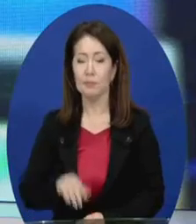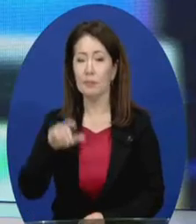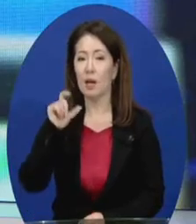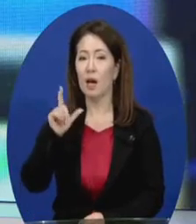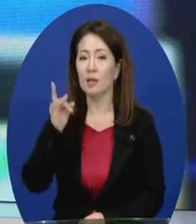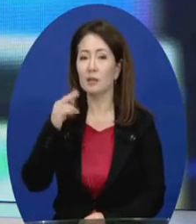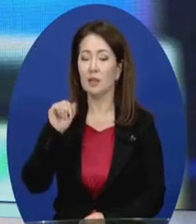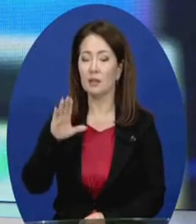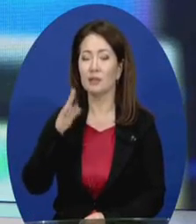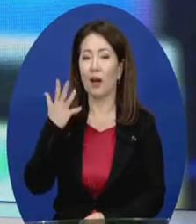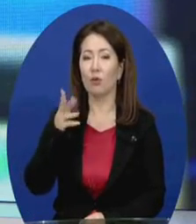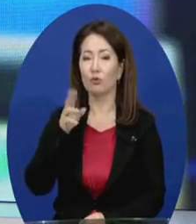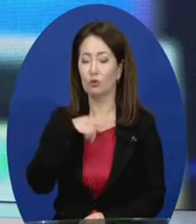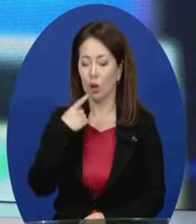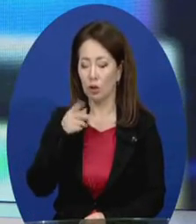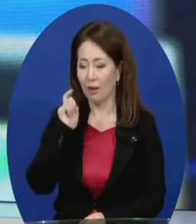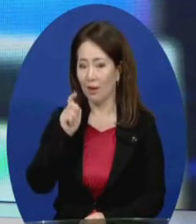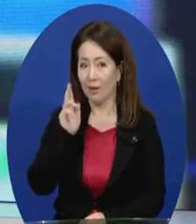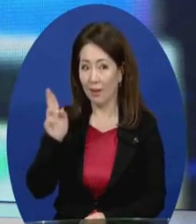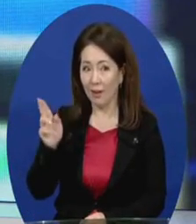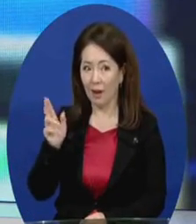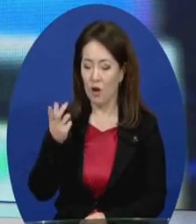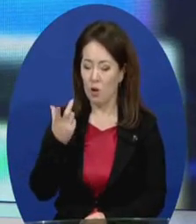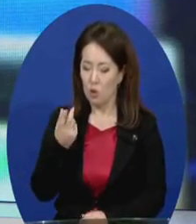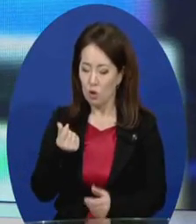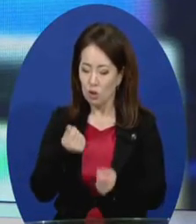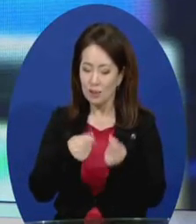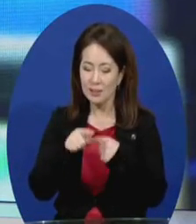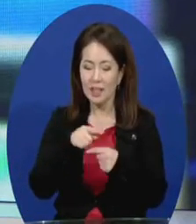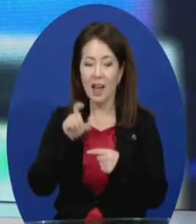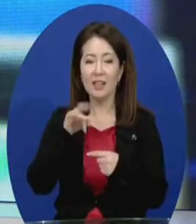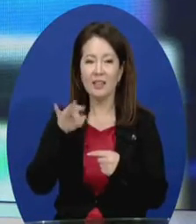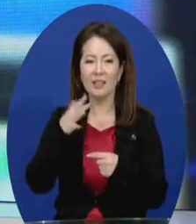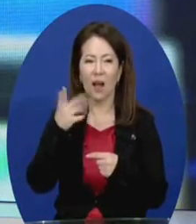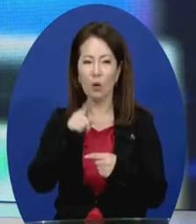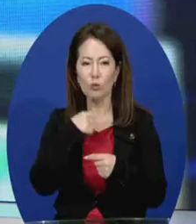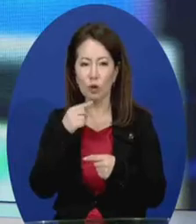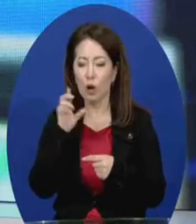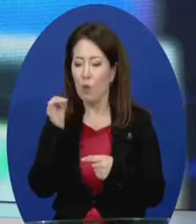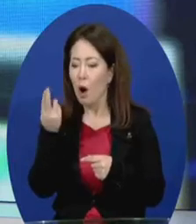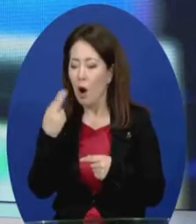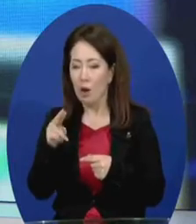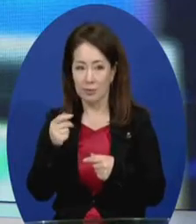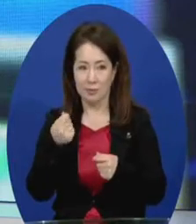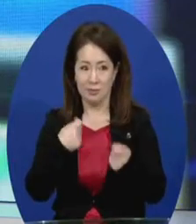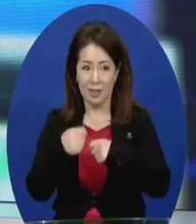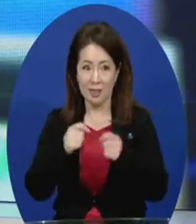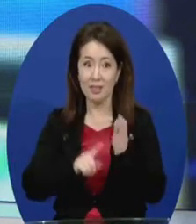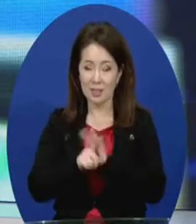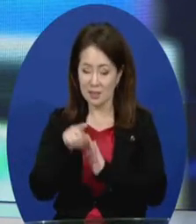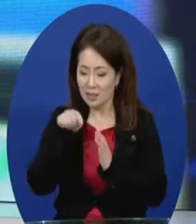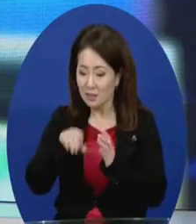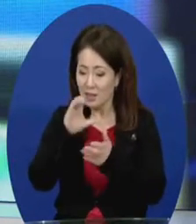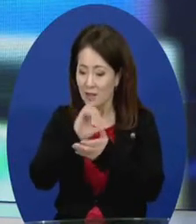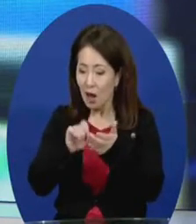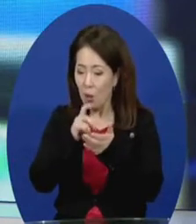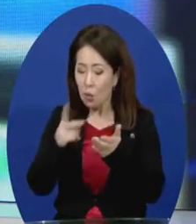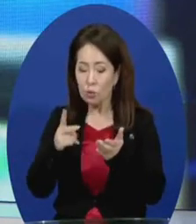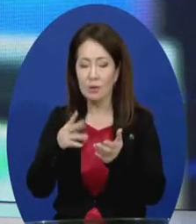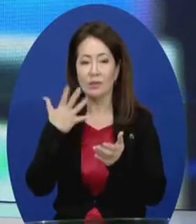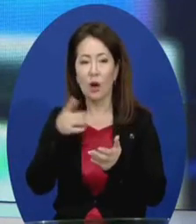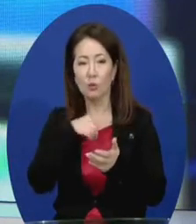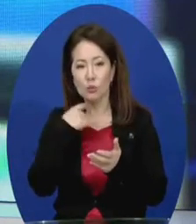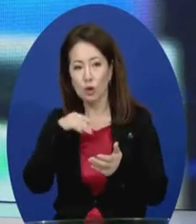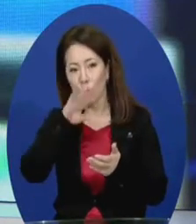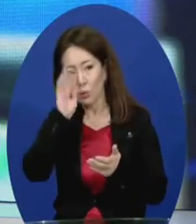Эрдэнэс 5 долгоо хувьцаат компани хөрөнгийн зах зээлд өнөөдрөөс Эрдэнэс 5 долгоо бонд арилж ашиг хэллээ. Бондын санхүүжилт 5 долгоо дулаанаас сэлхээ